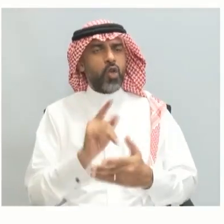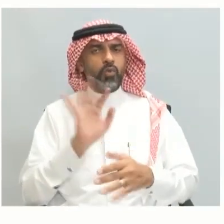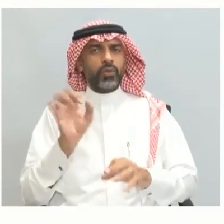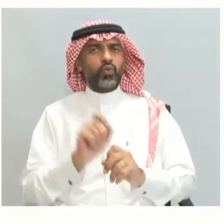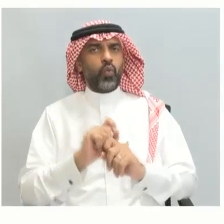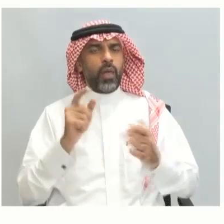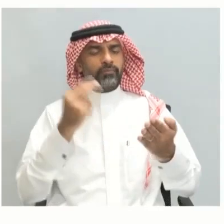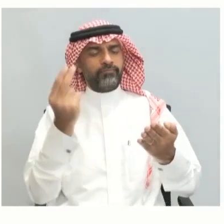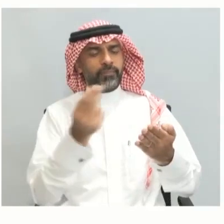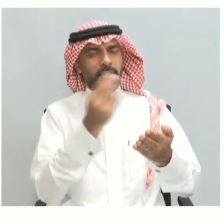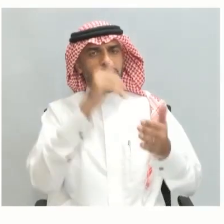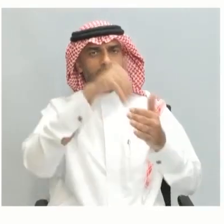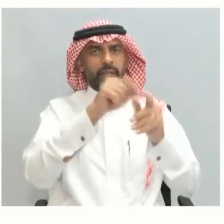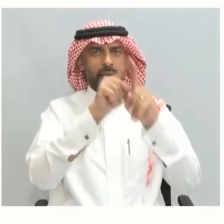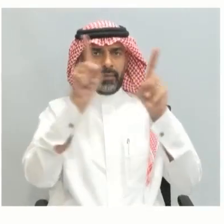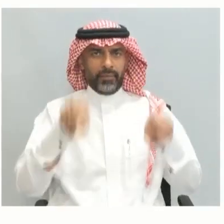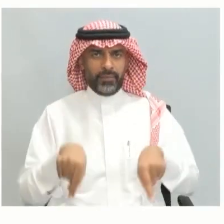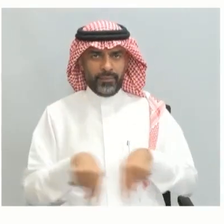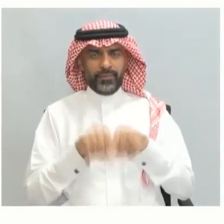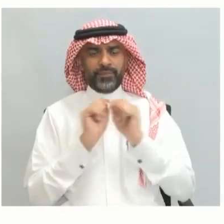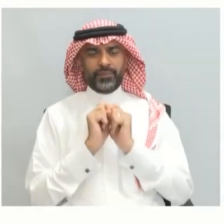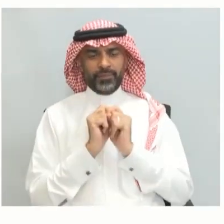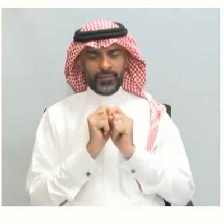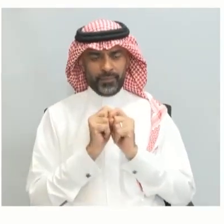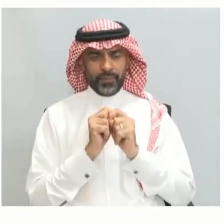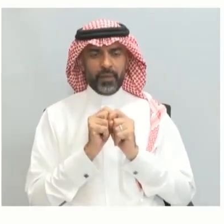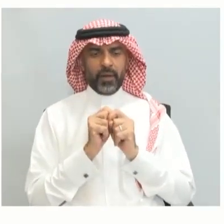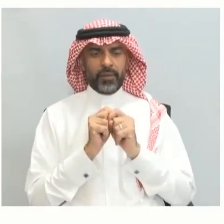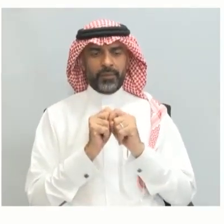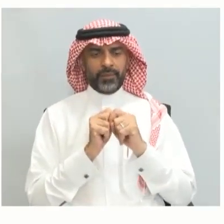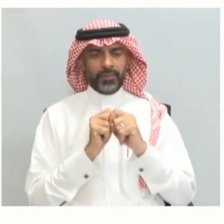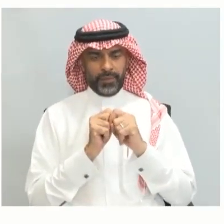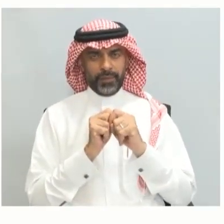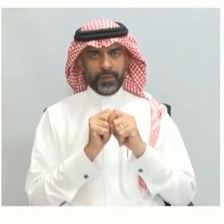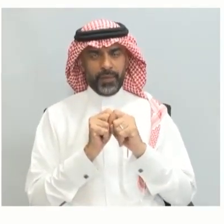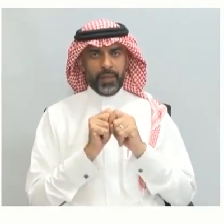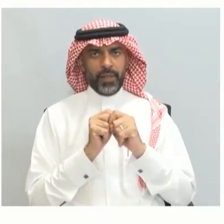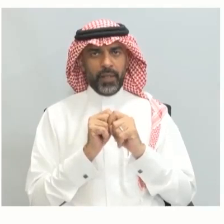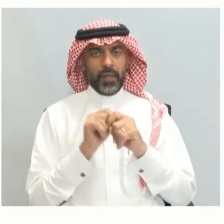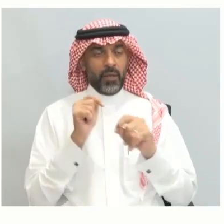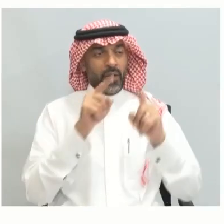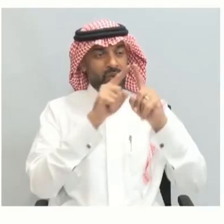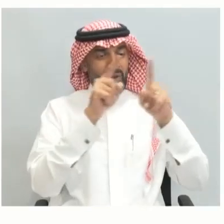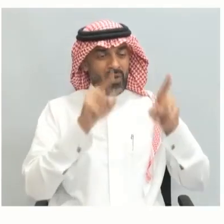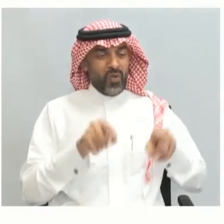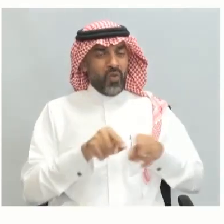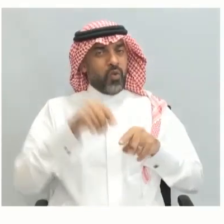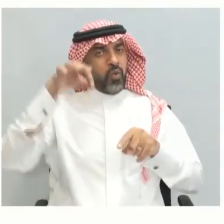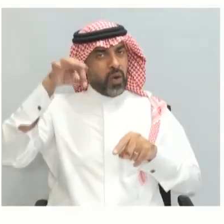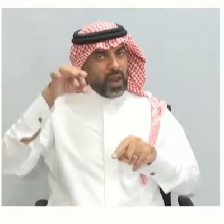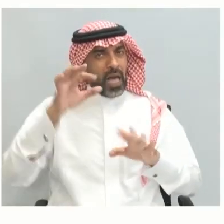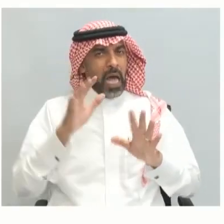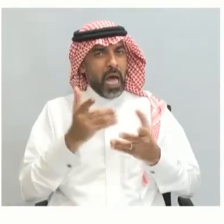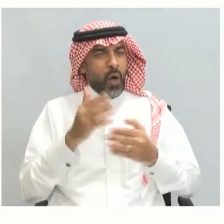كانت او ايا كان هذا اللوح الذي من خلاله ننقل ما لدى او ما يوجد من